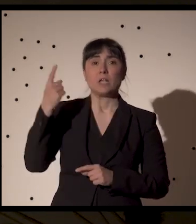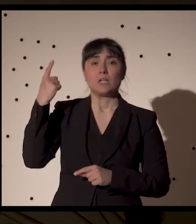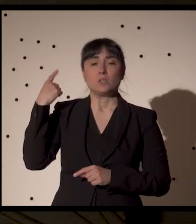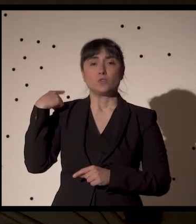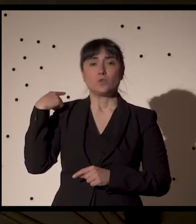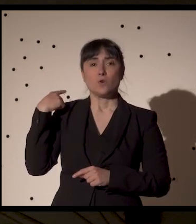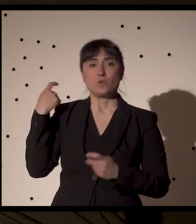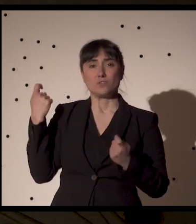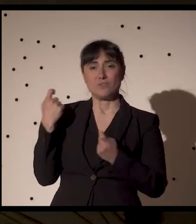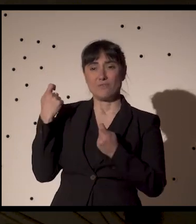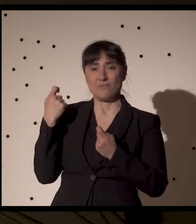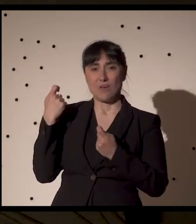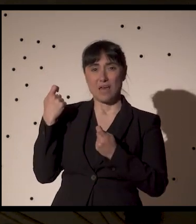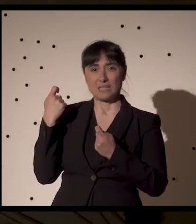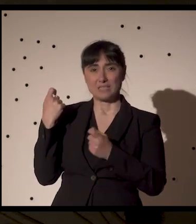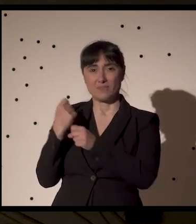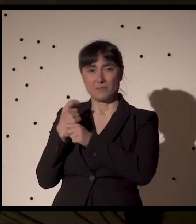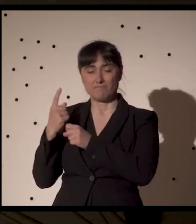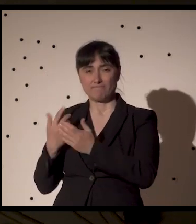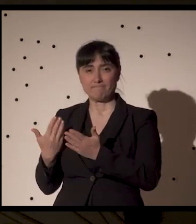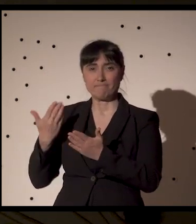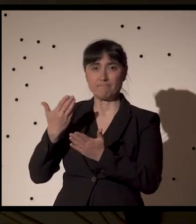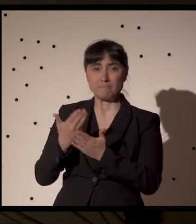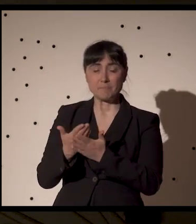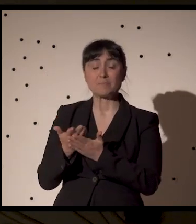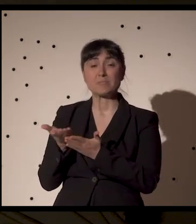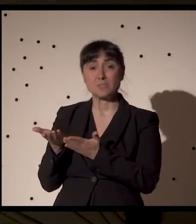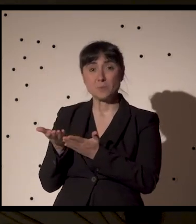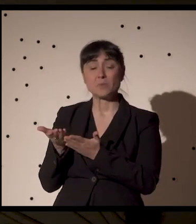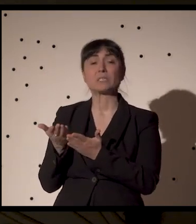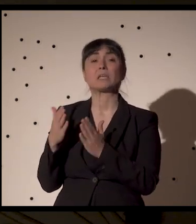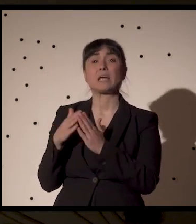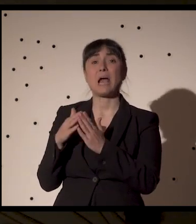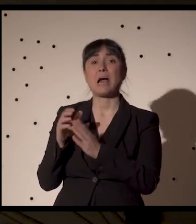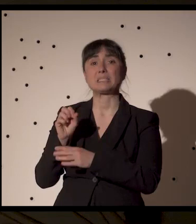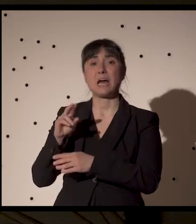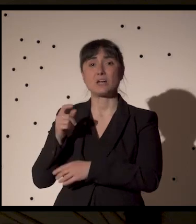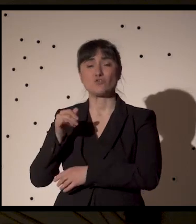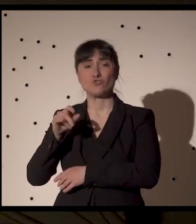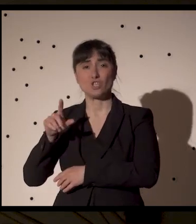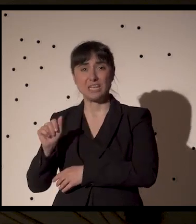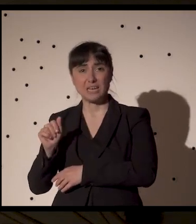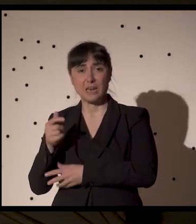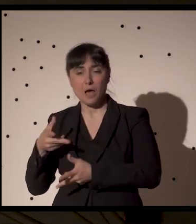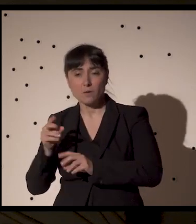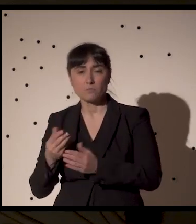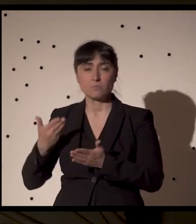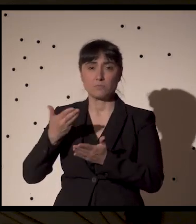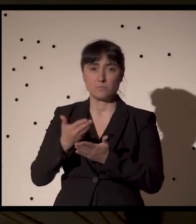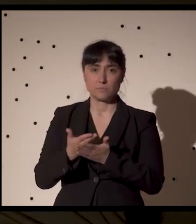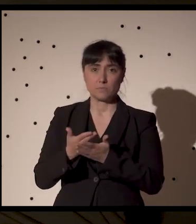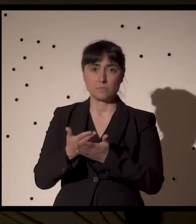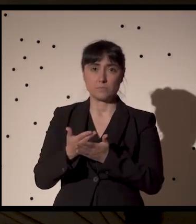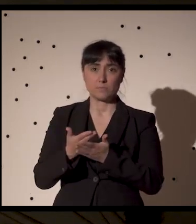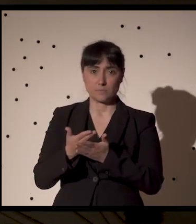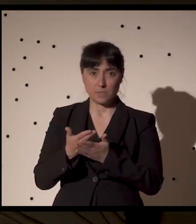stagione festival continua anche in questo caso l'interesse di casa d'argilla nei confronti della nuova drammaturgia Ma anziché nell'incontro con